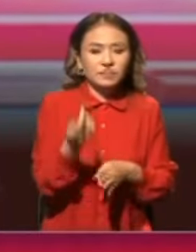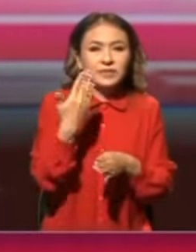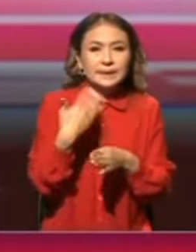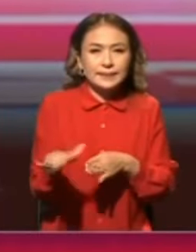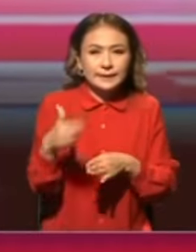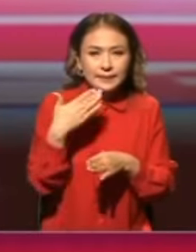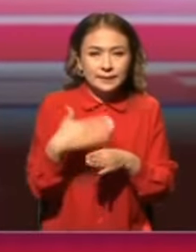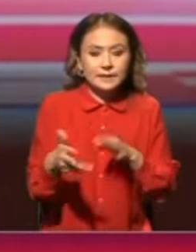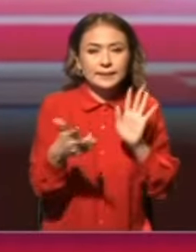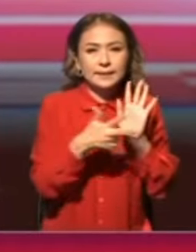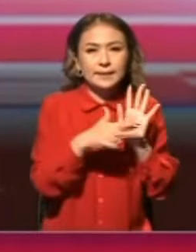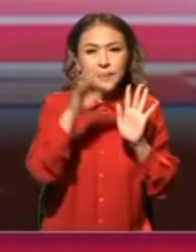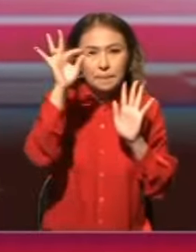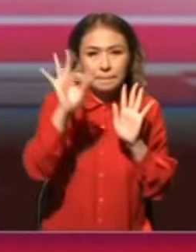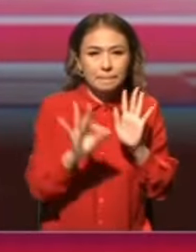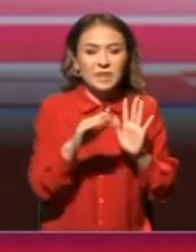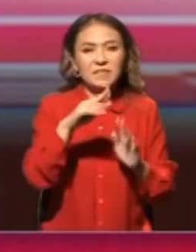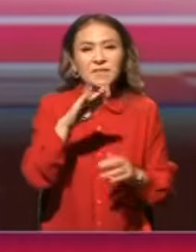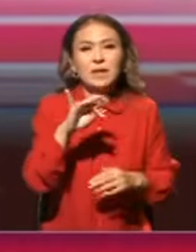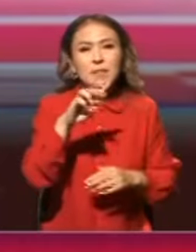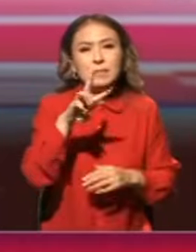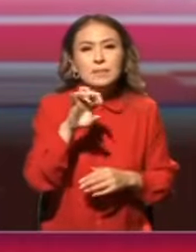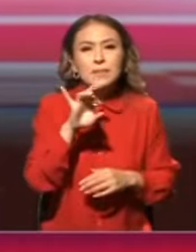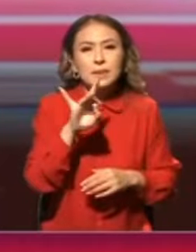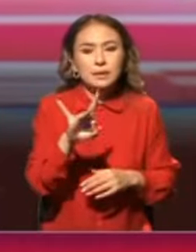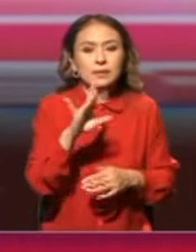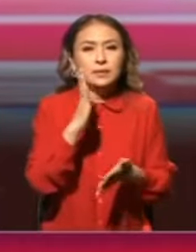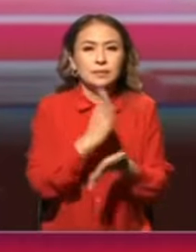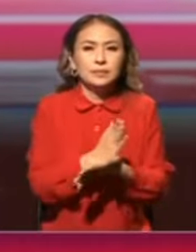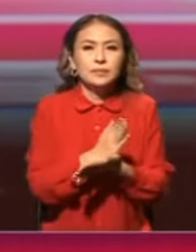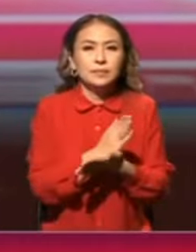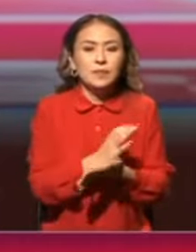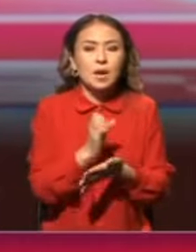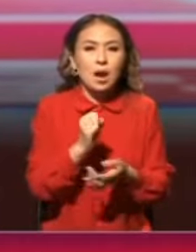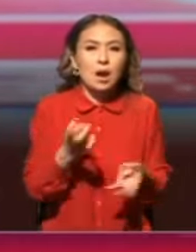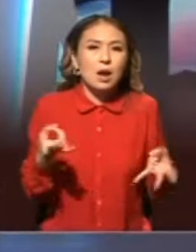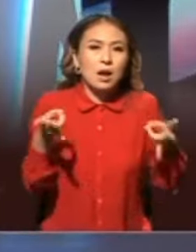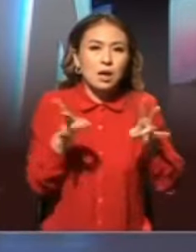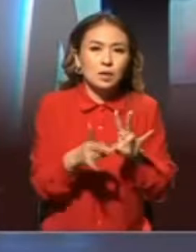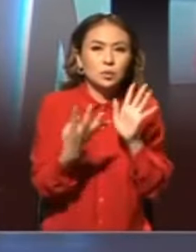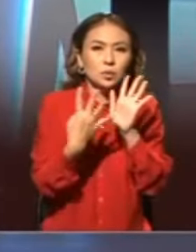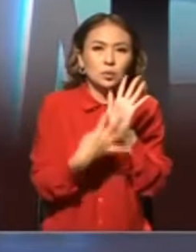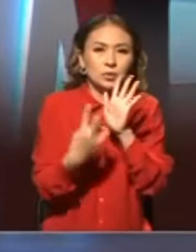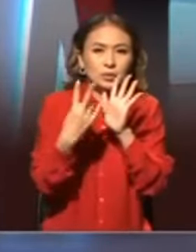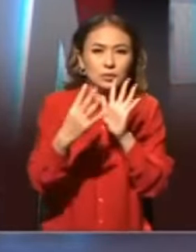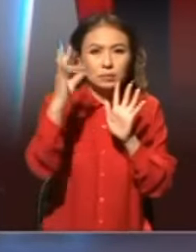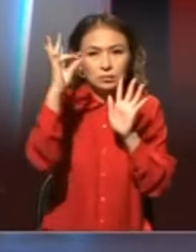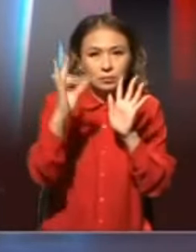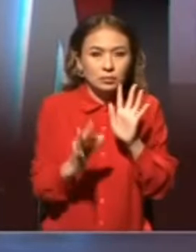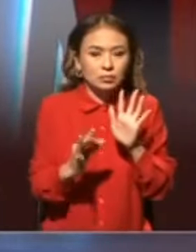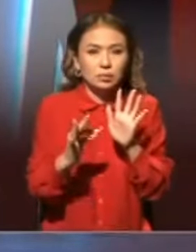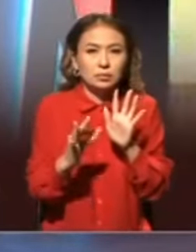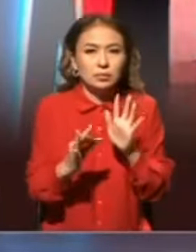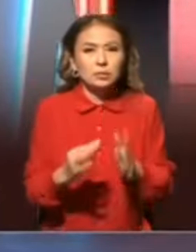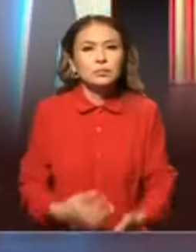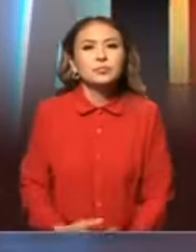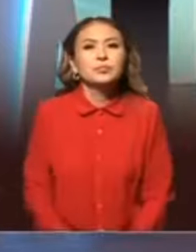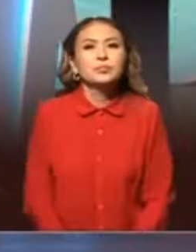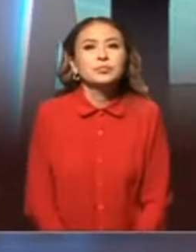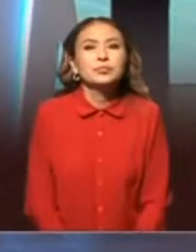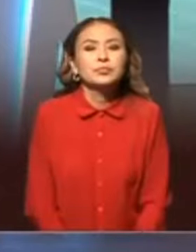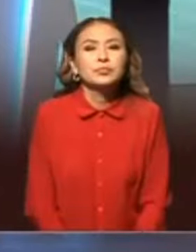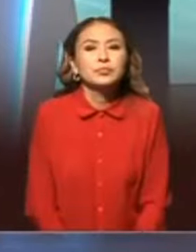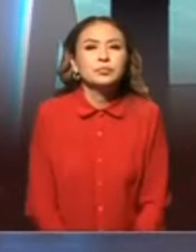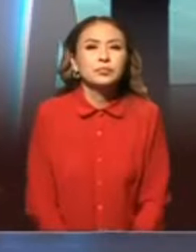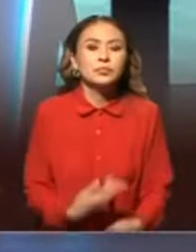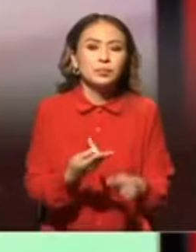несиеге 8% фермер қол жеткізеді. Қалған 92% мұрынның иісі де бармайды. Жаңағы